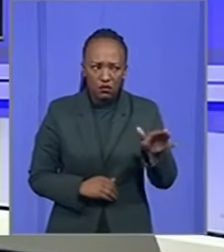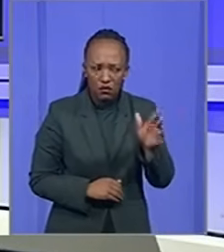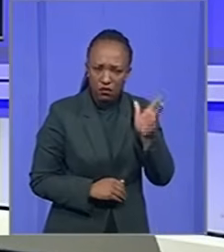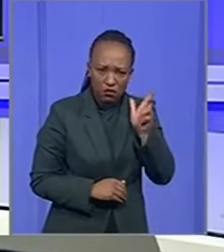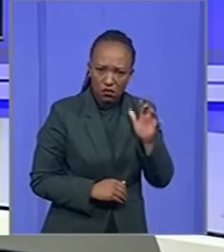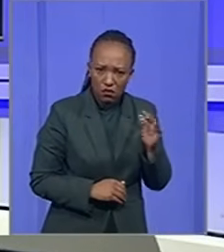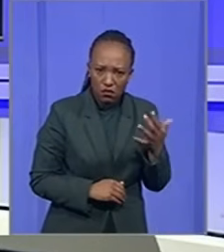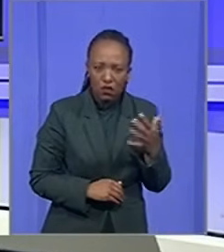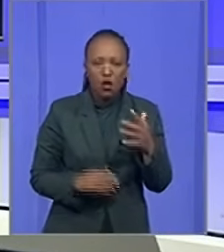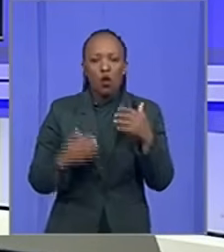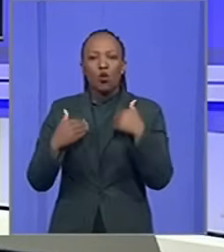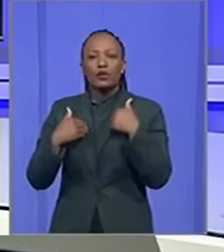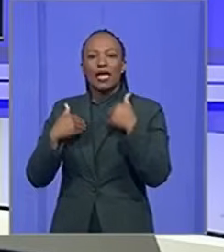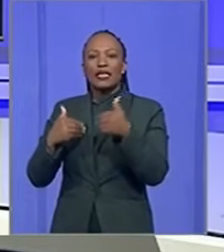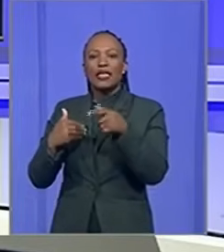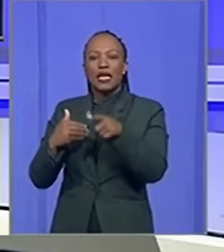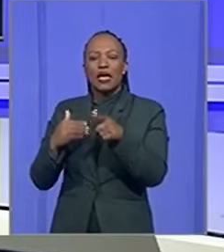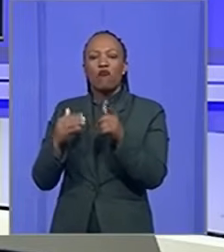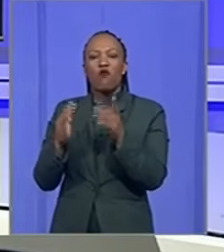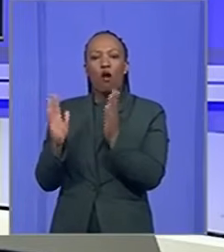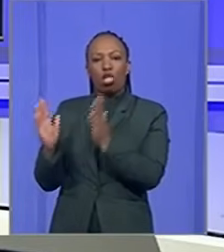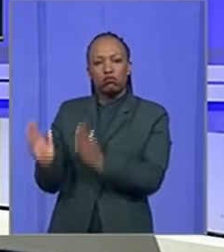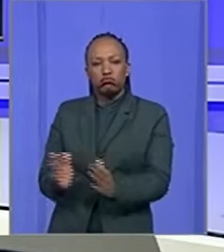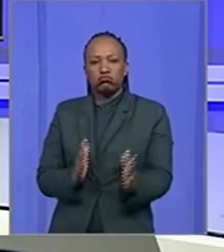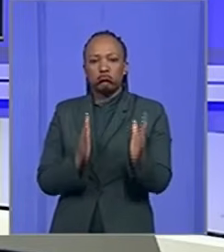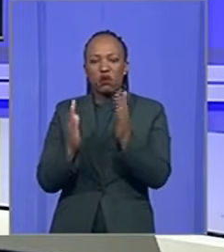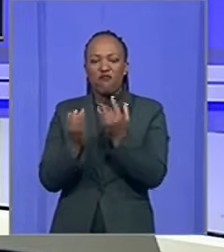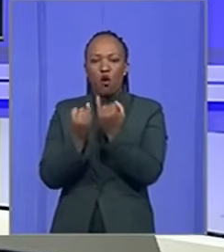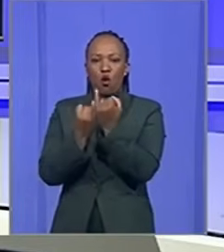O qadile neng ho itukisetsa lebelo lena?